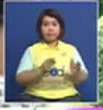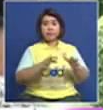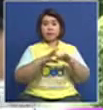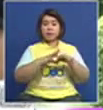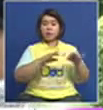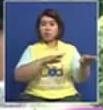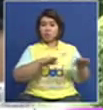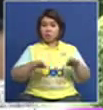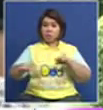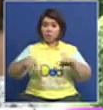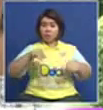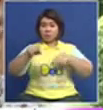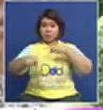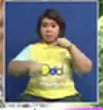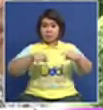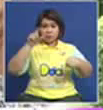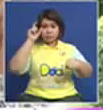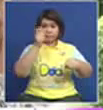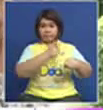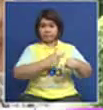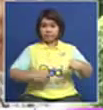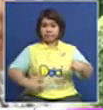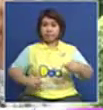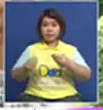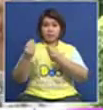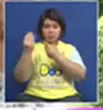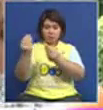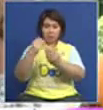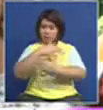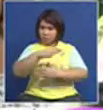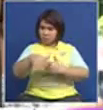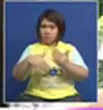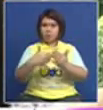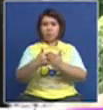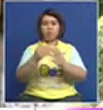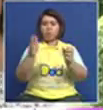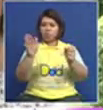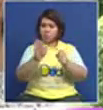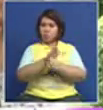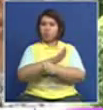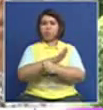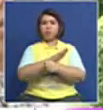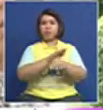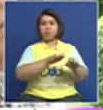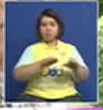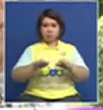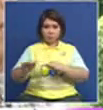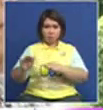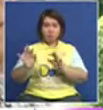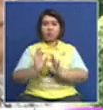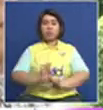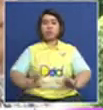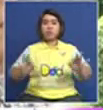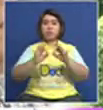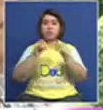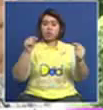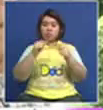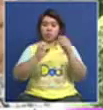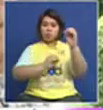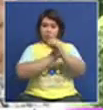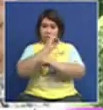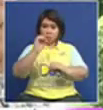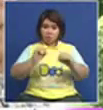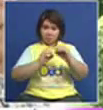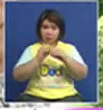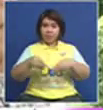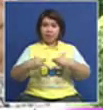จัดกิจกรรมปั่นเพื่อพ่อ Bike for Dad ขณะนี้ทุกด้านก็พร้อมแล้วซึ่งก็ได้เน้นย้ำเรื่องของความปลอดภัยแล้วก็การอำนวยความสะดว